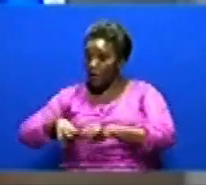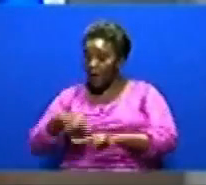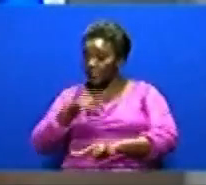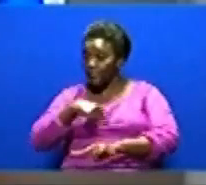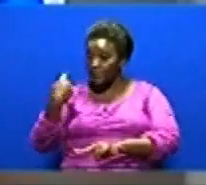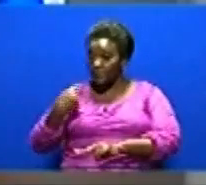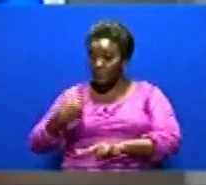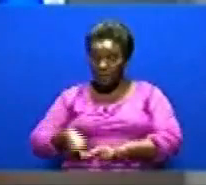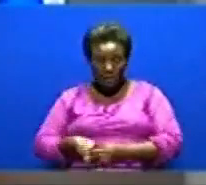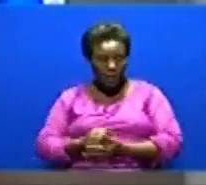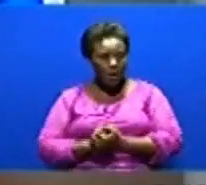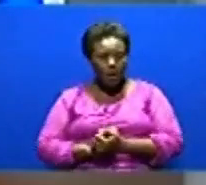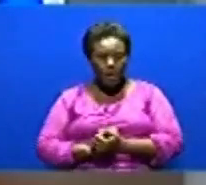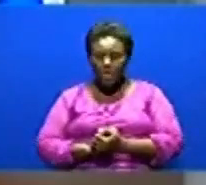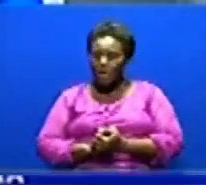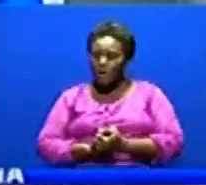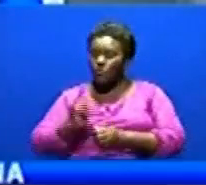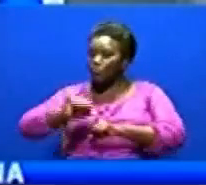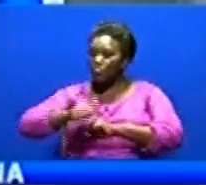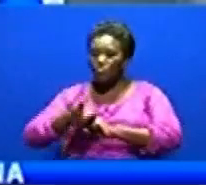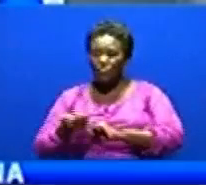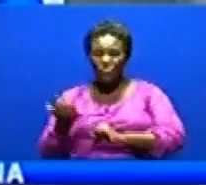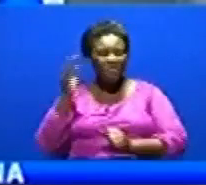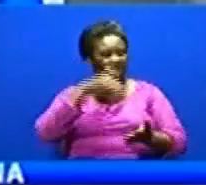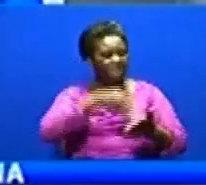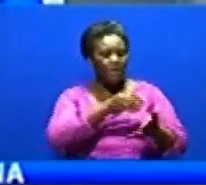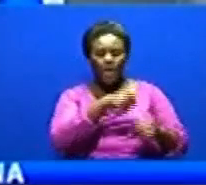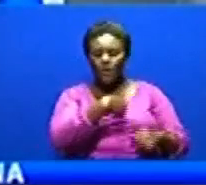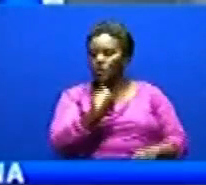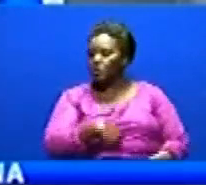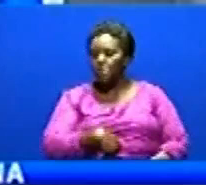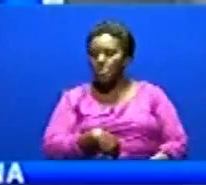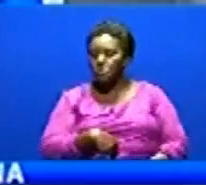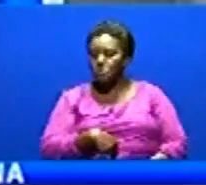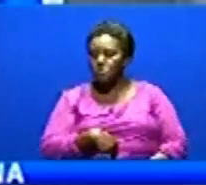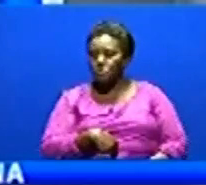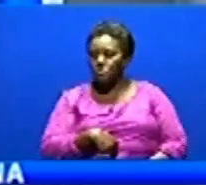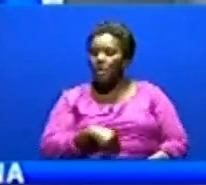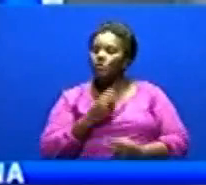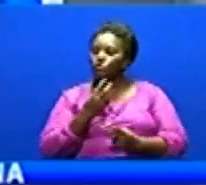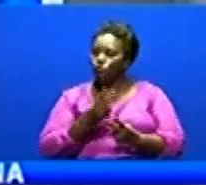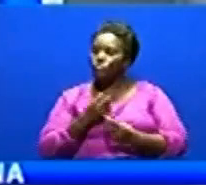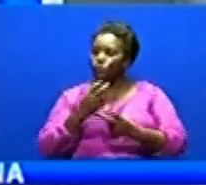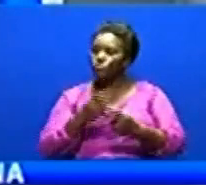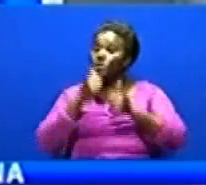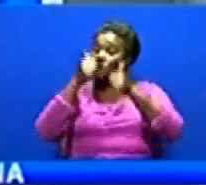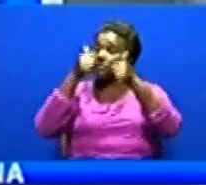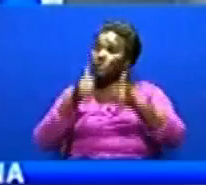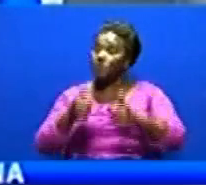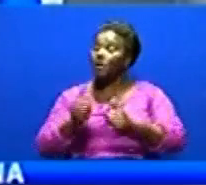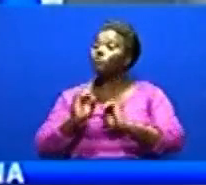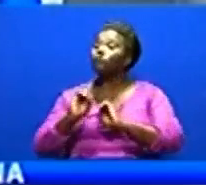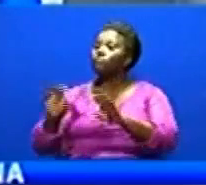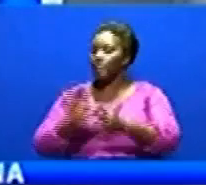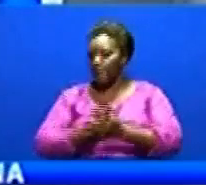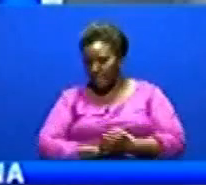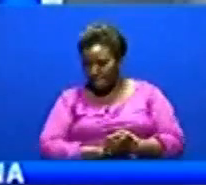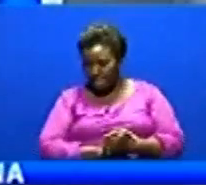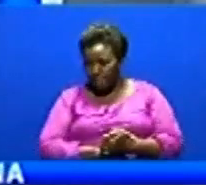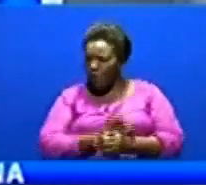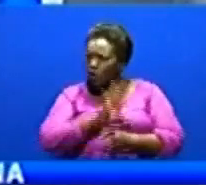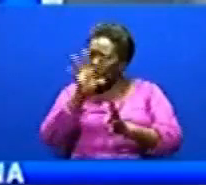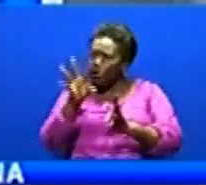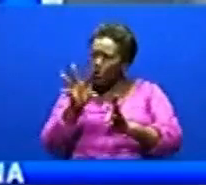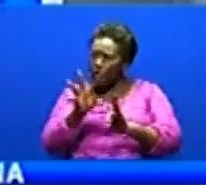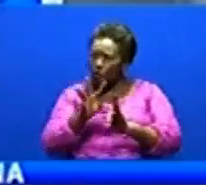China hataruhusiwa kuingia ndani ya nchi hadi hapo itakapotangazwa tena. Uamuzi huu ni sehemu ya